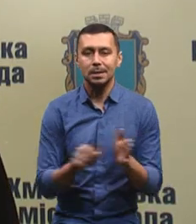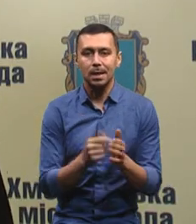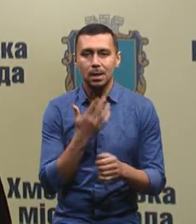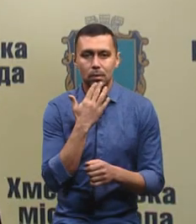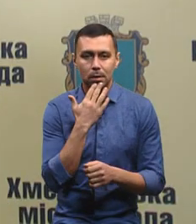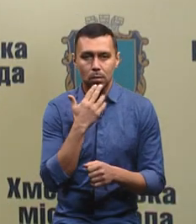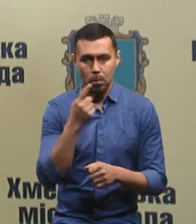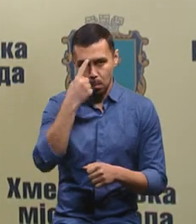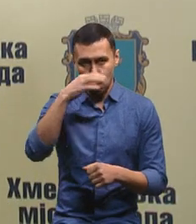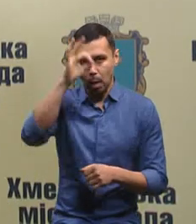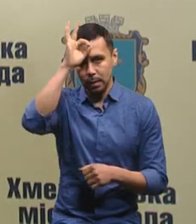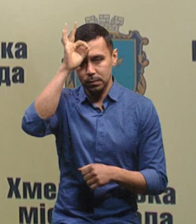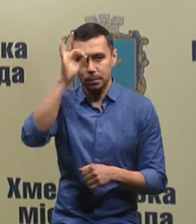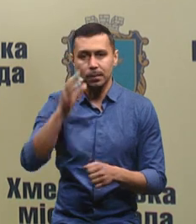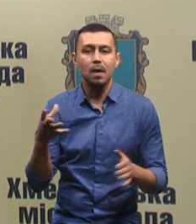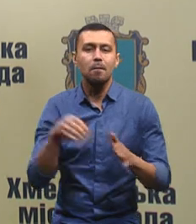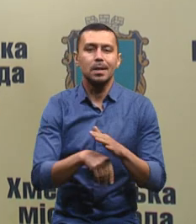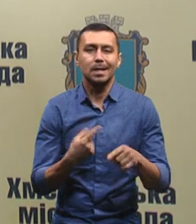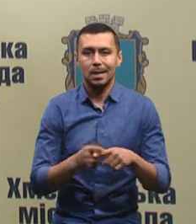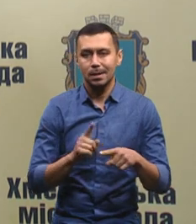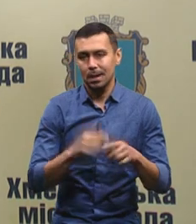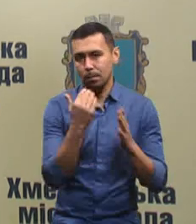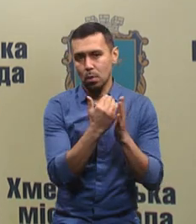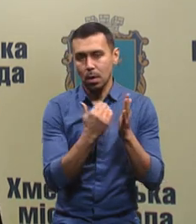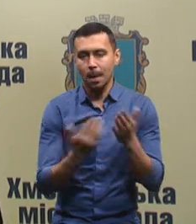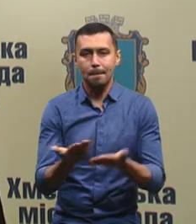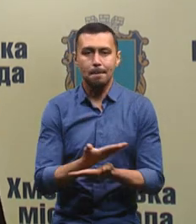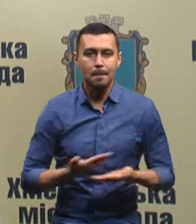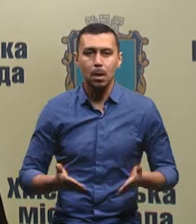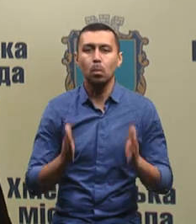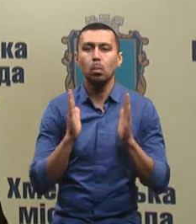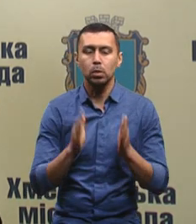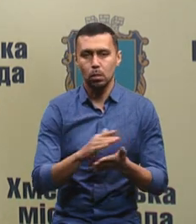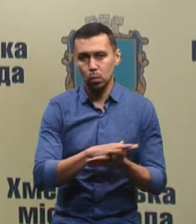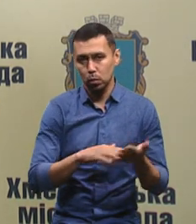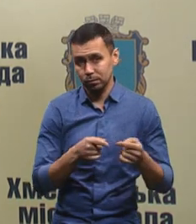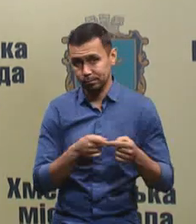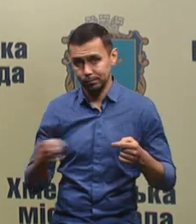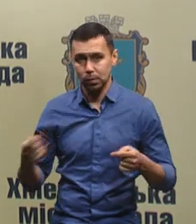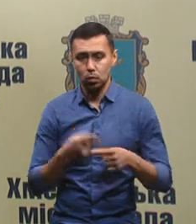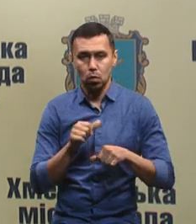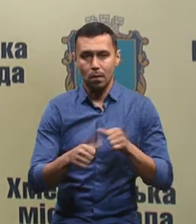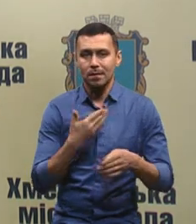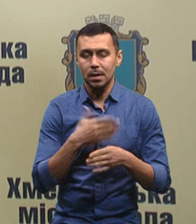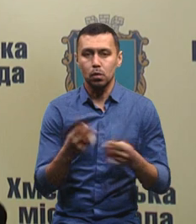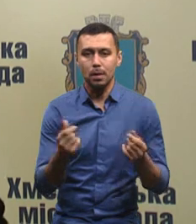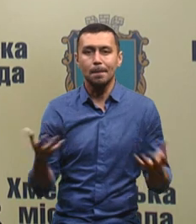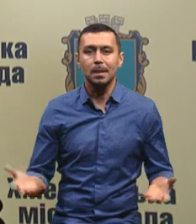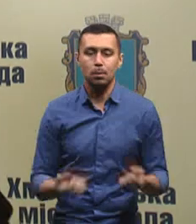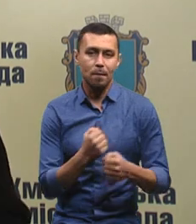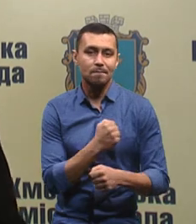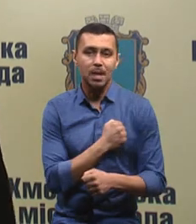національною поліцією в межах цих програм знову ж таки ми будемо впродовж цього року відділяти кошти на підтримку